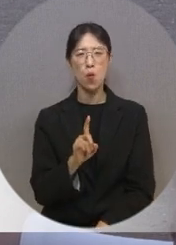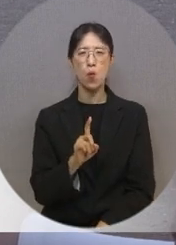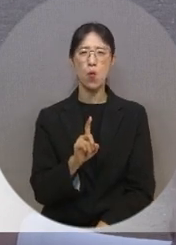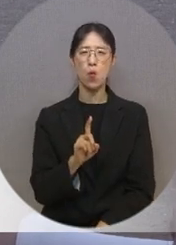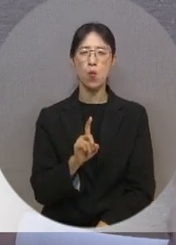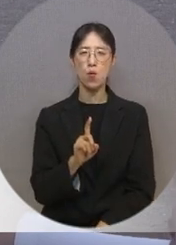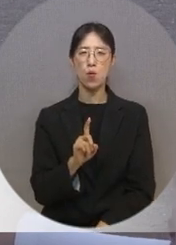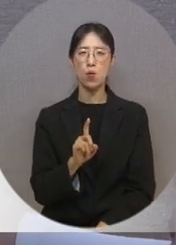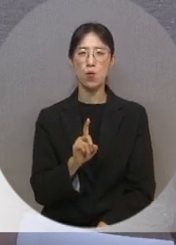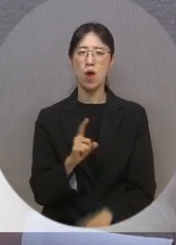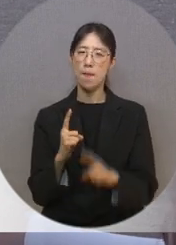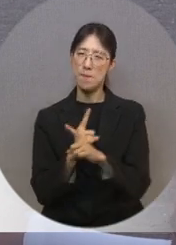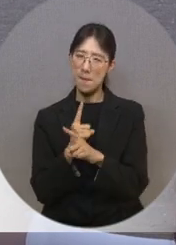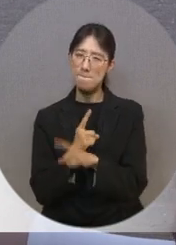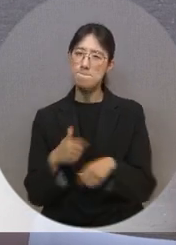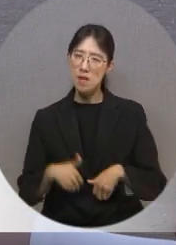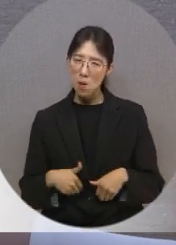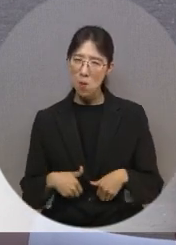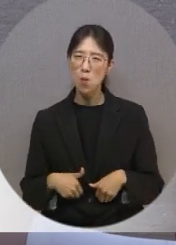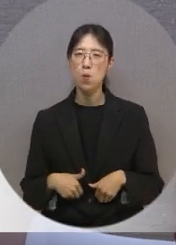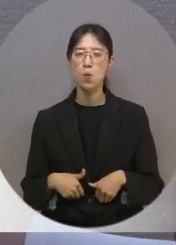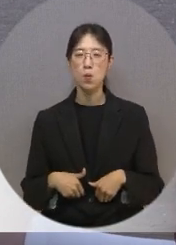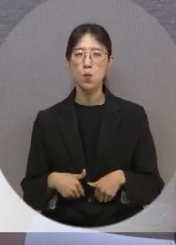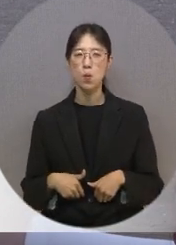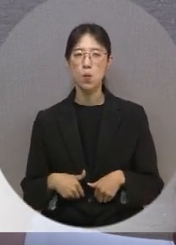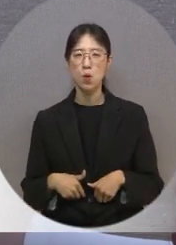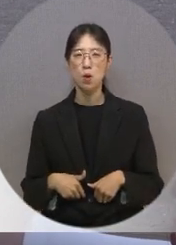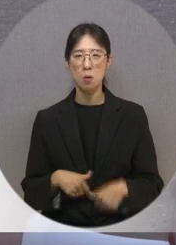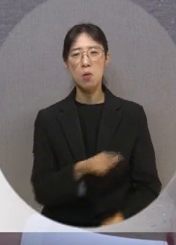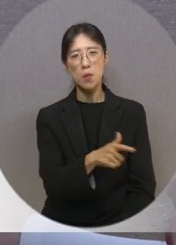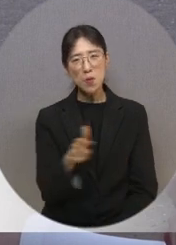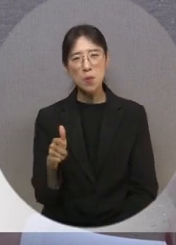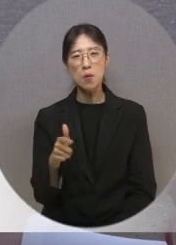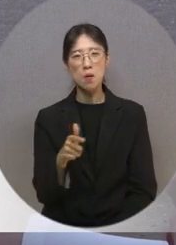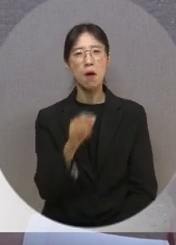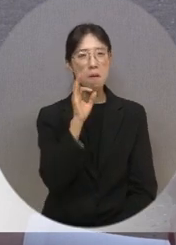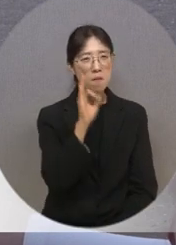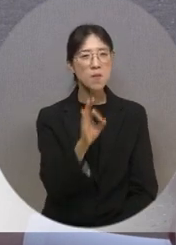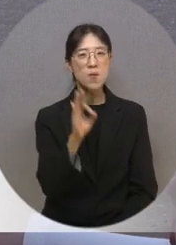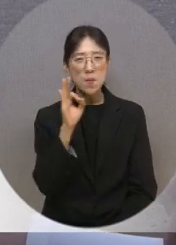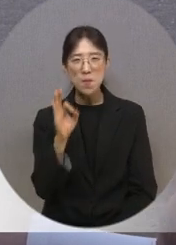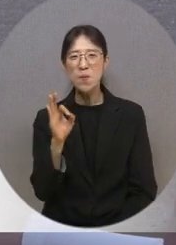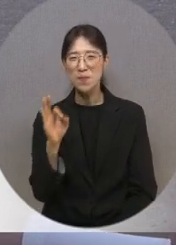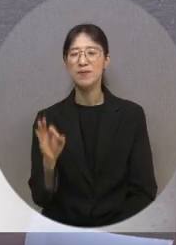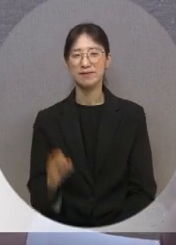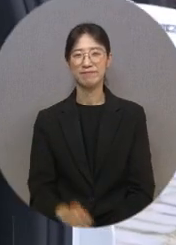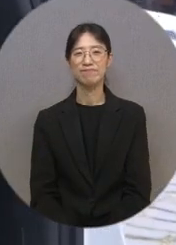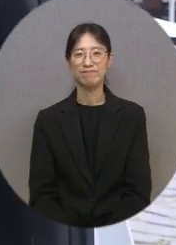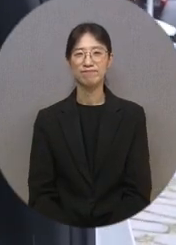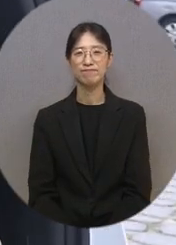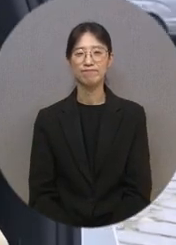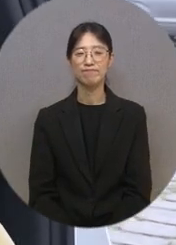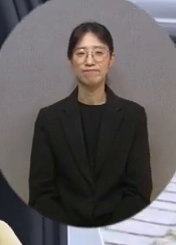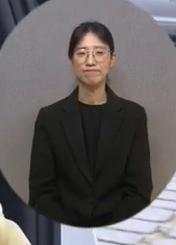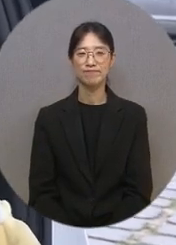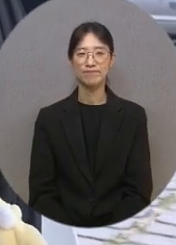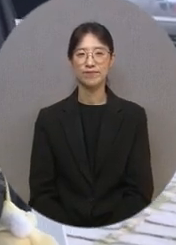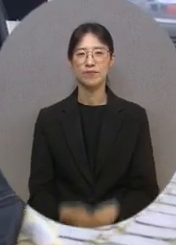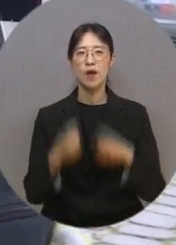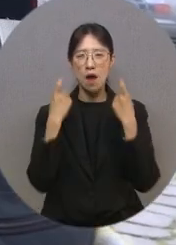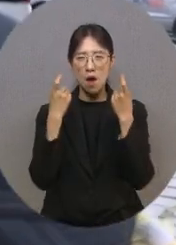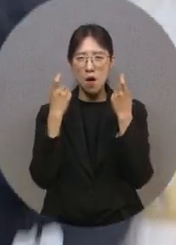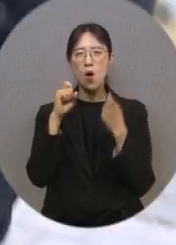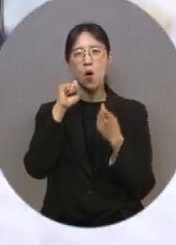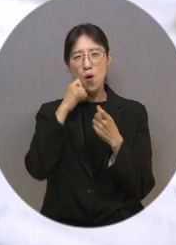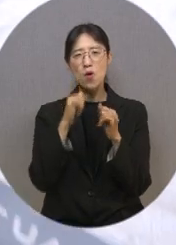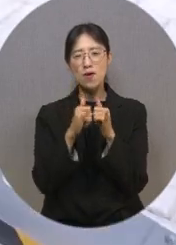뭐 개선해야 될 점 그런 것들을 많이 보는 것 같아요. 관광 약자들도